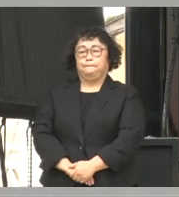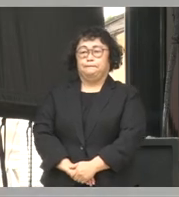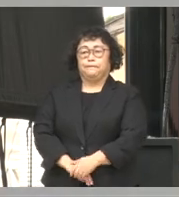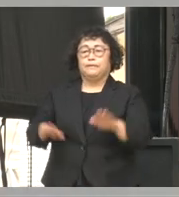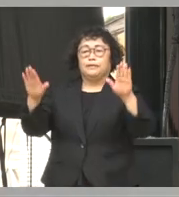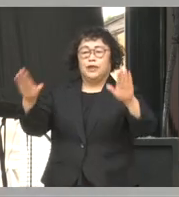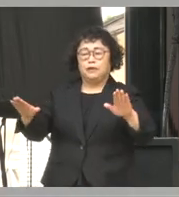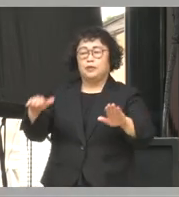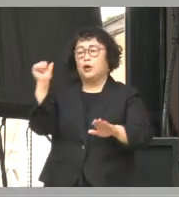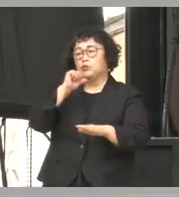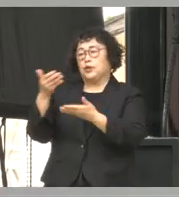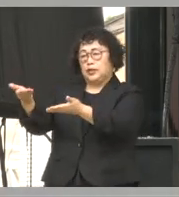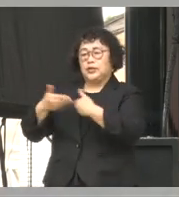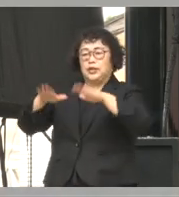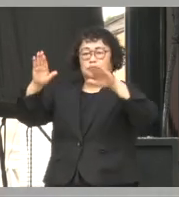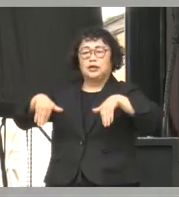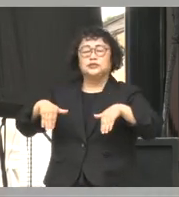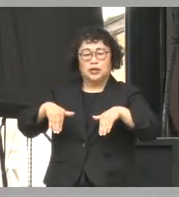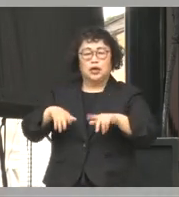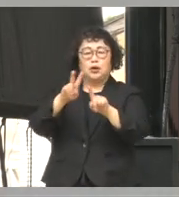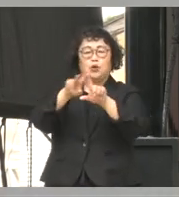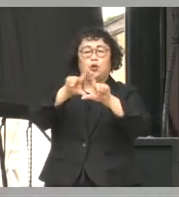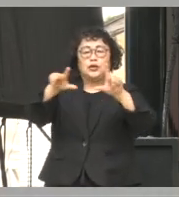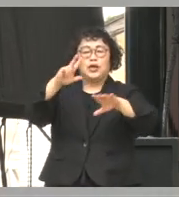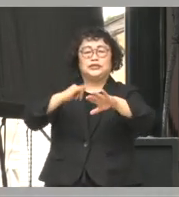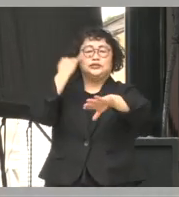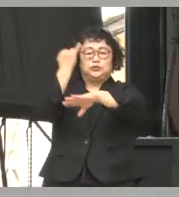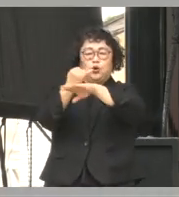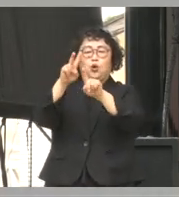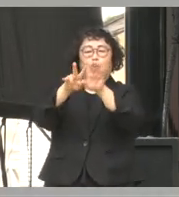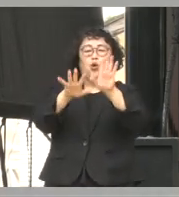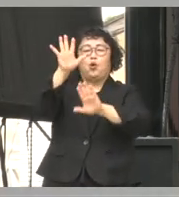ただいまご紹介いただきました小平市長の小林陽子でございます。